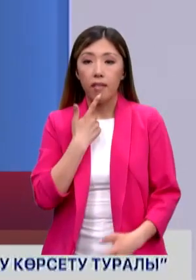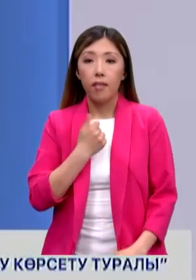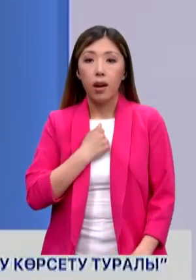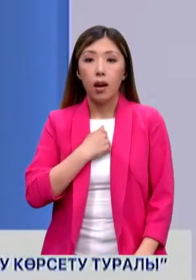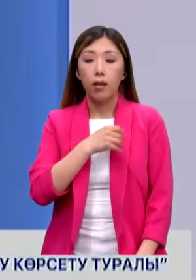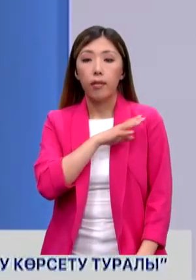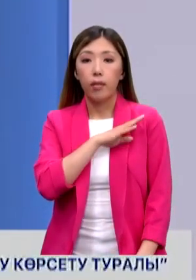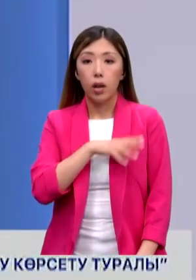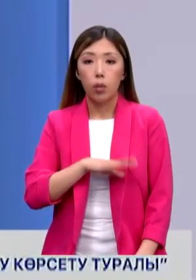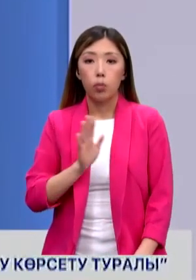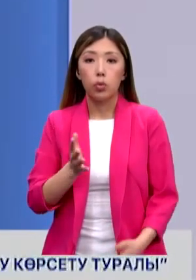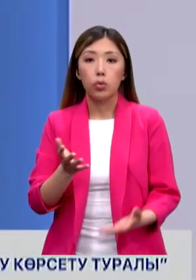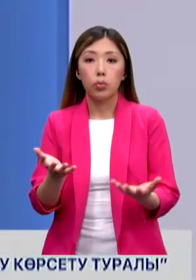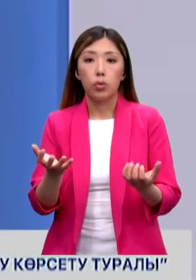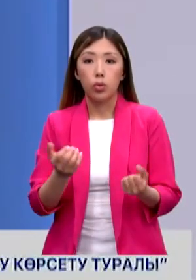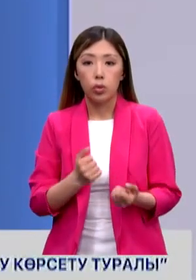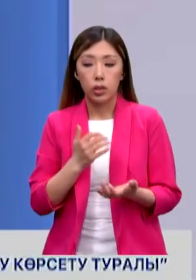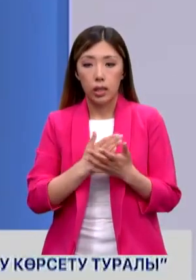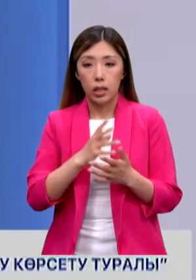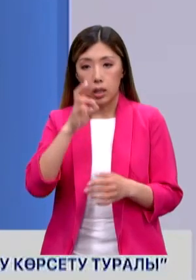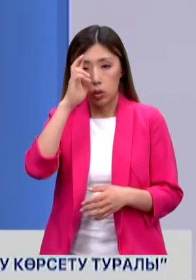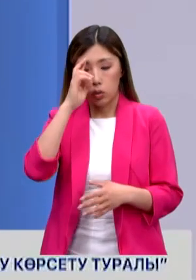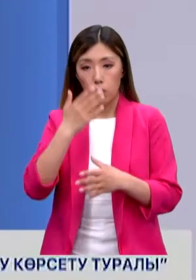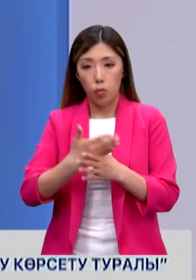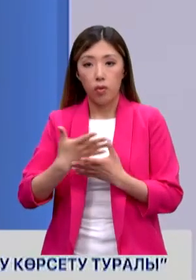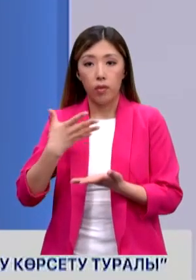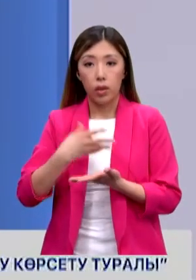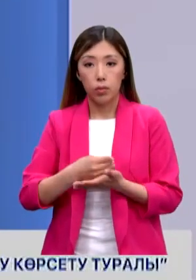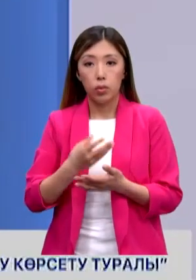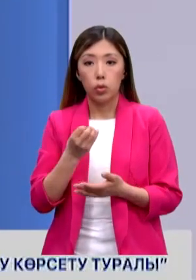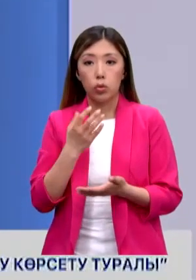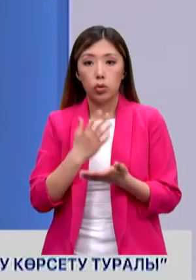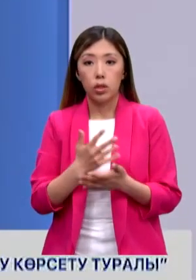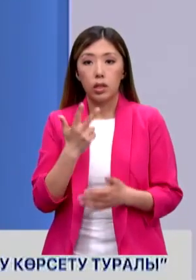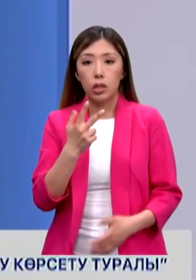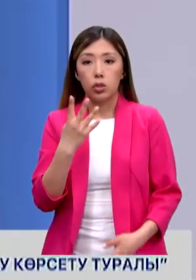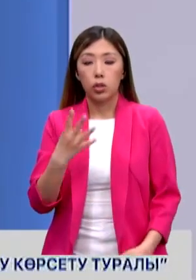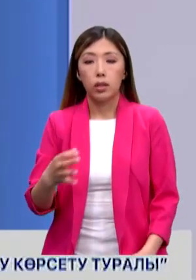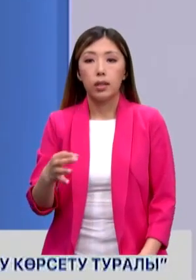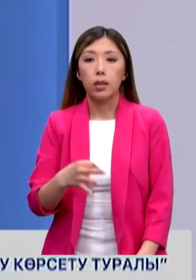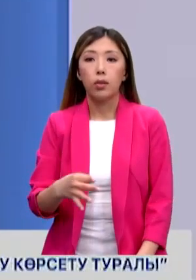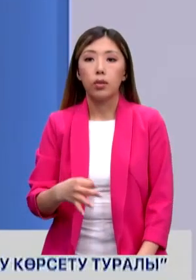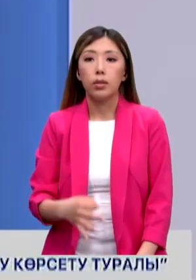Отечественной войны получают соответствующие выплаты. Осталось всего 3-4 региона.